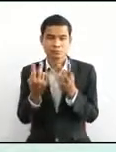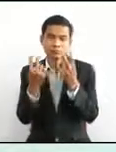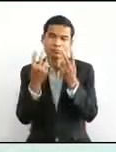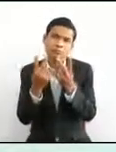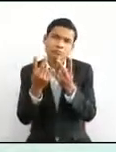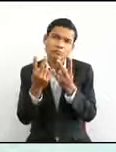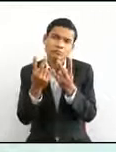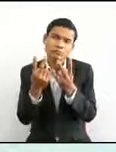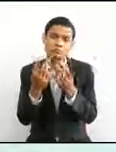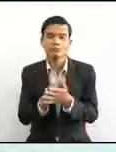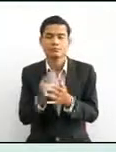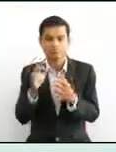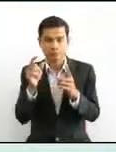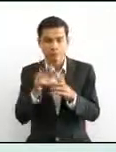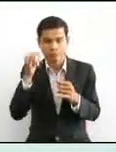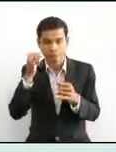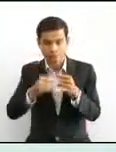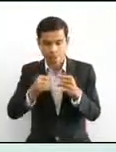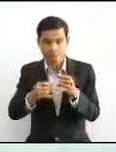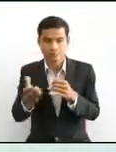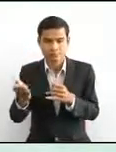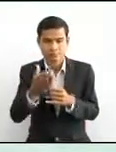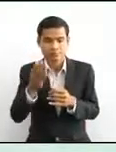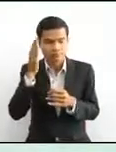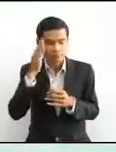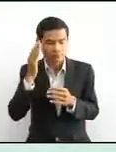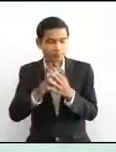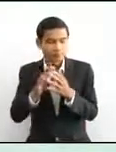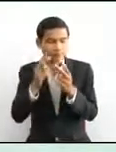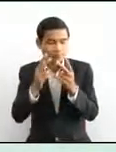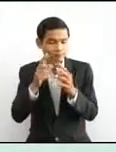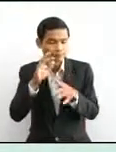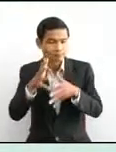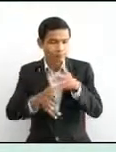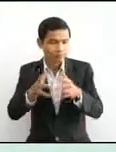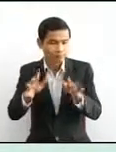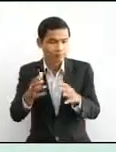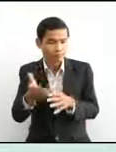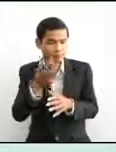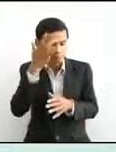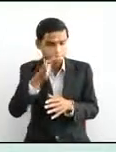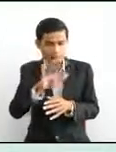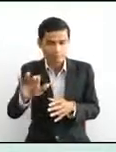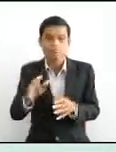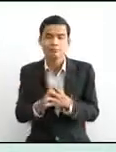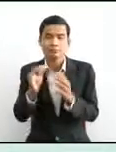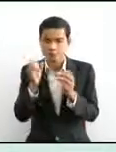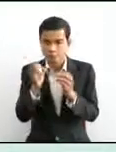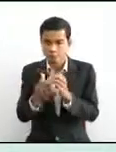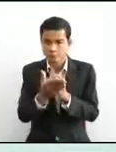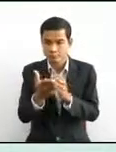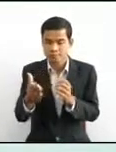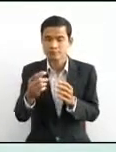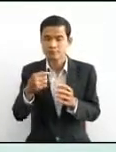con bự cha bự kế con ăn rồi giỏi con khla nè con bục cài mền tên ta lấy con chập đam án